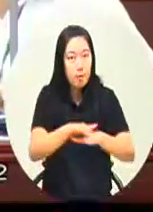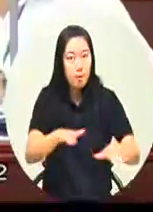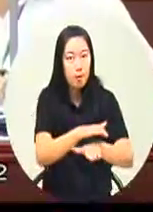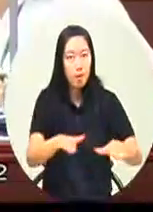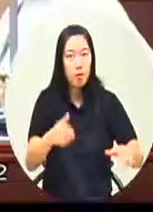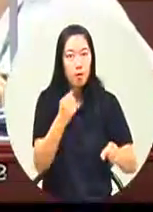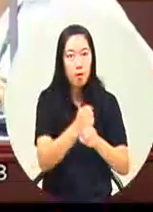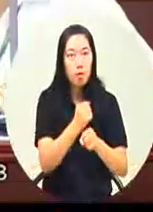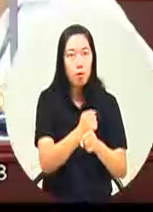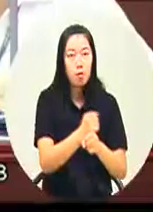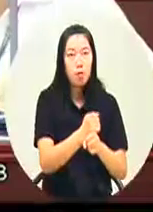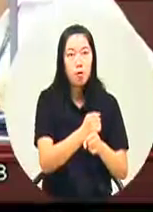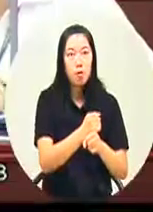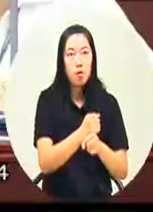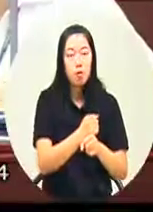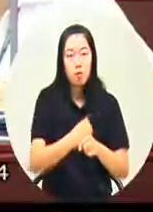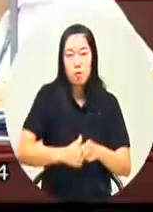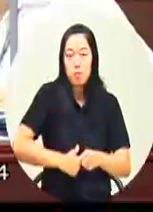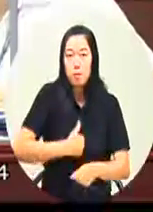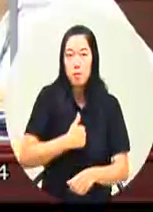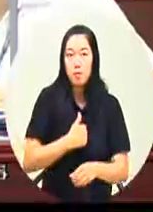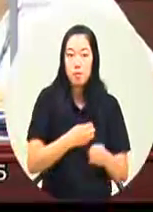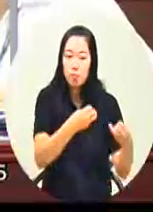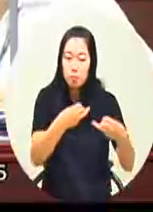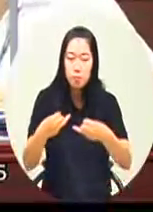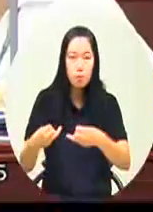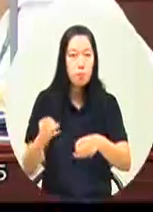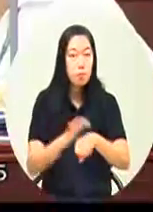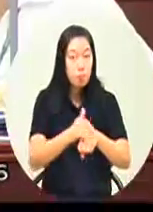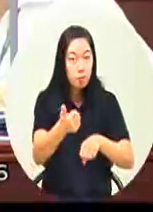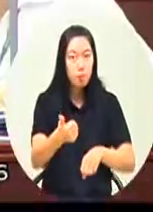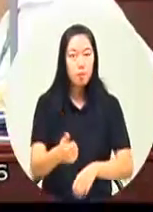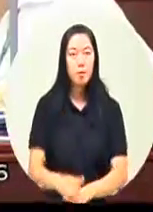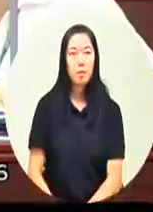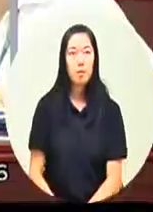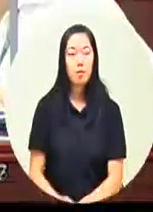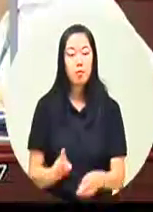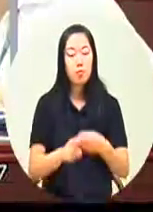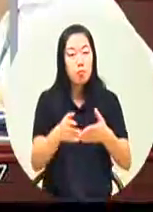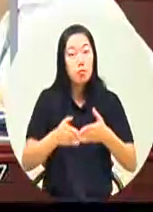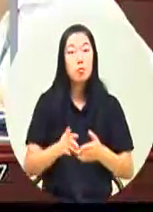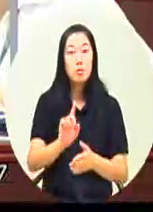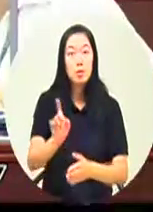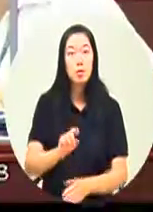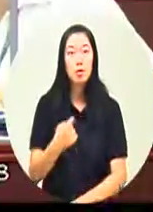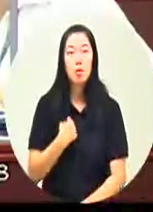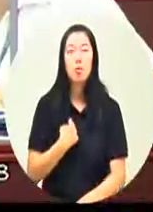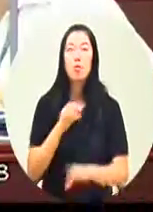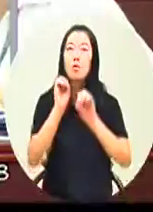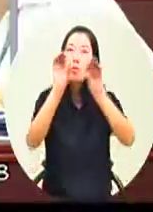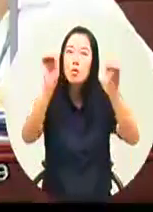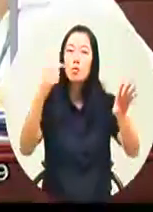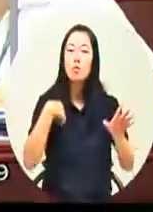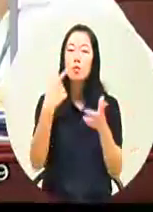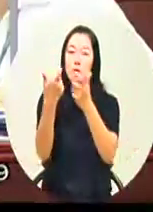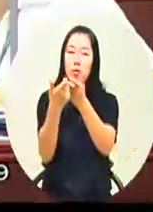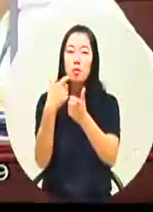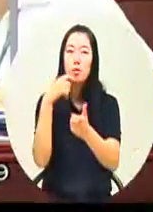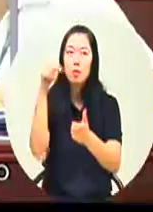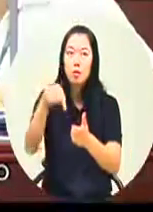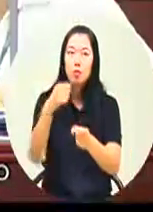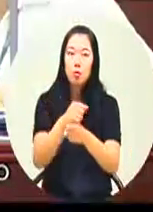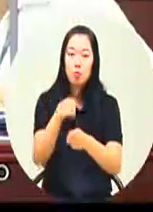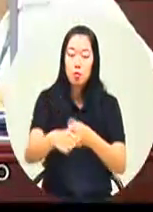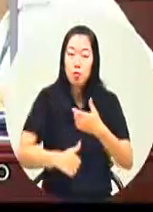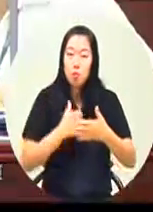样的一个成效，一定可以有很好的绩效。那最主要，我要呼应吴议员所提到的，因为我们做了这些实